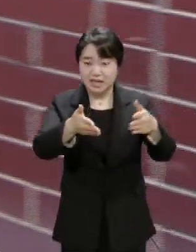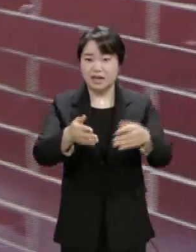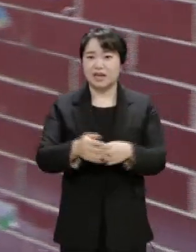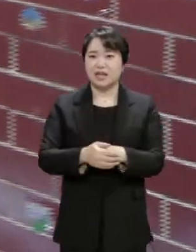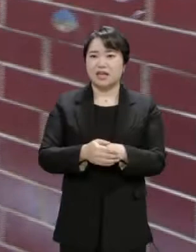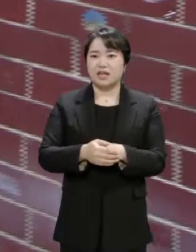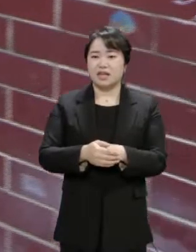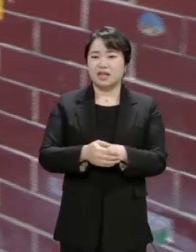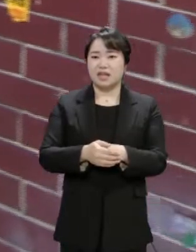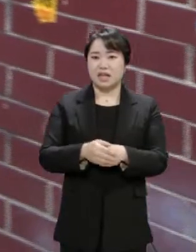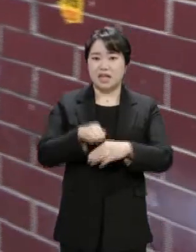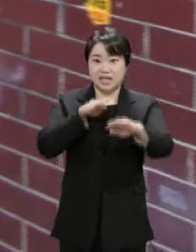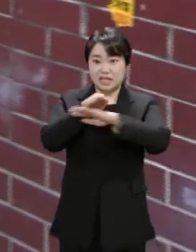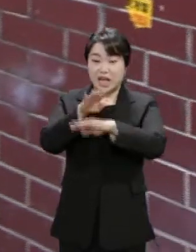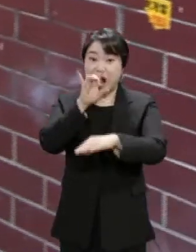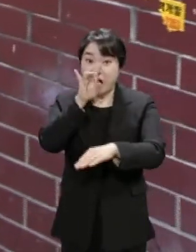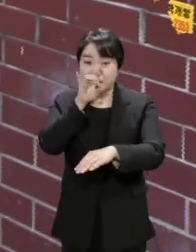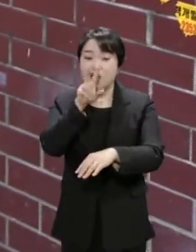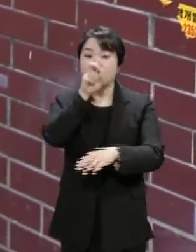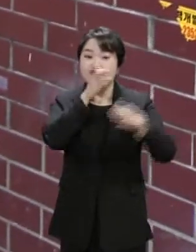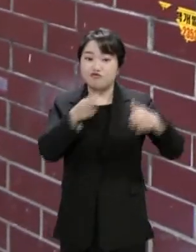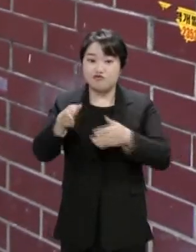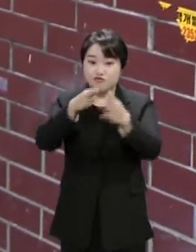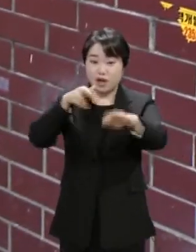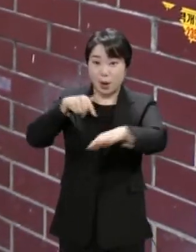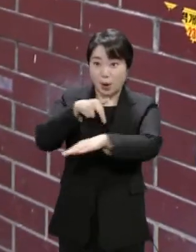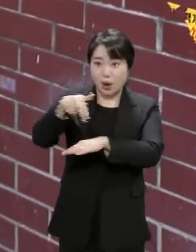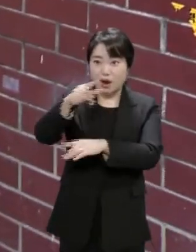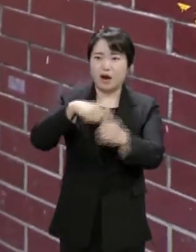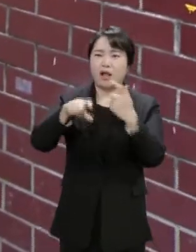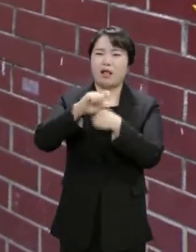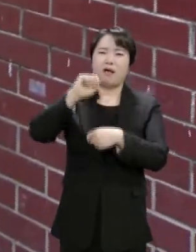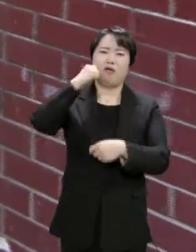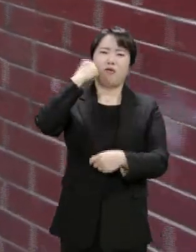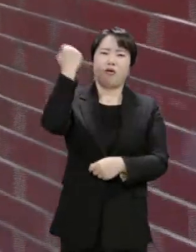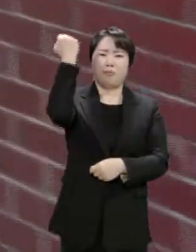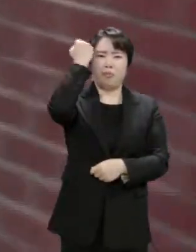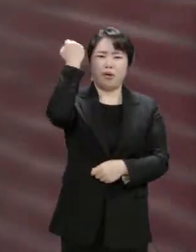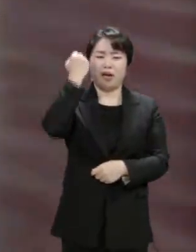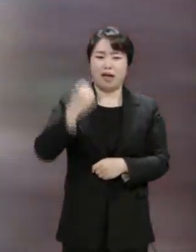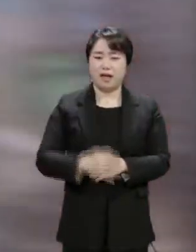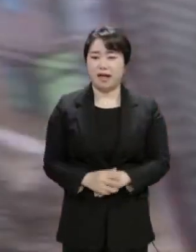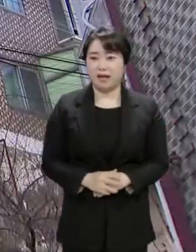들어갈 수 없는 골목 안으로 들어가게 되면 상황은 더 심각합니다.